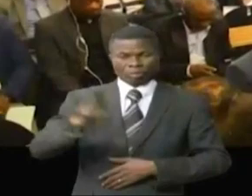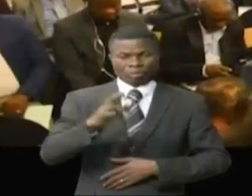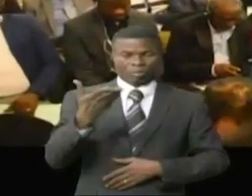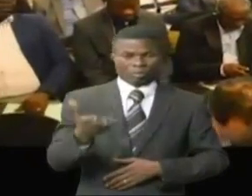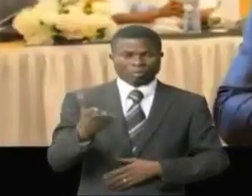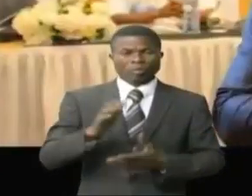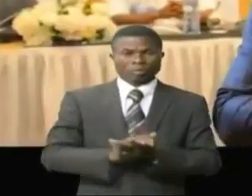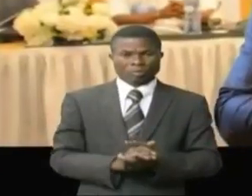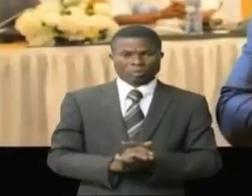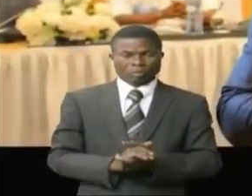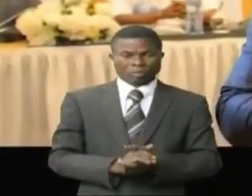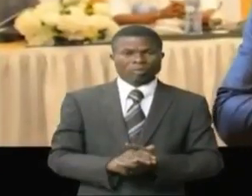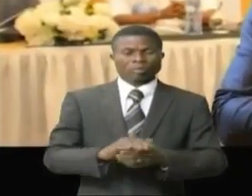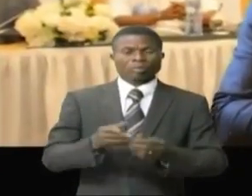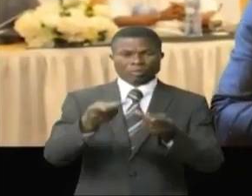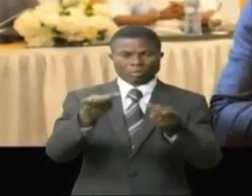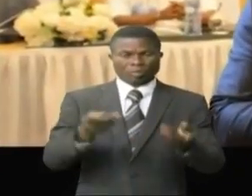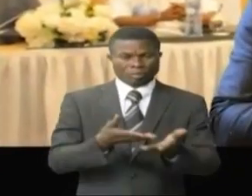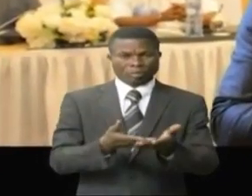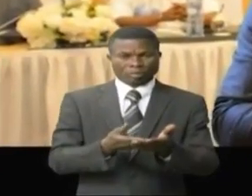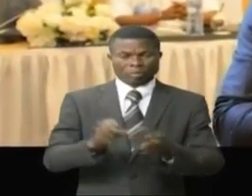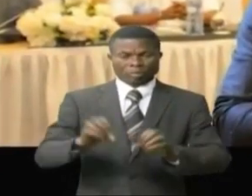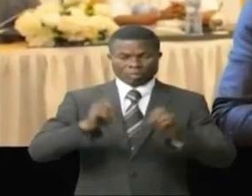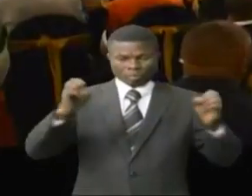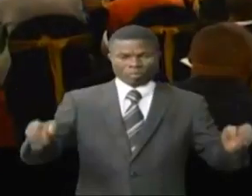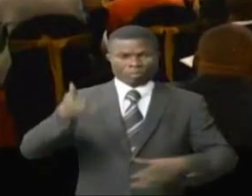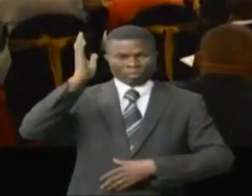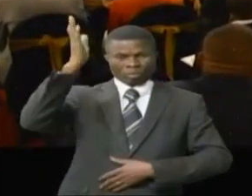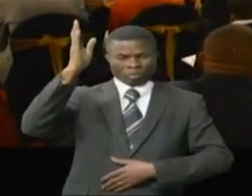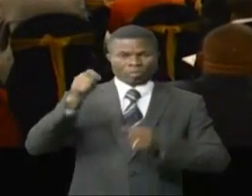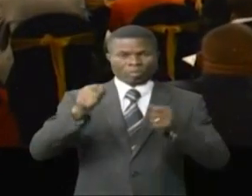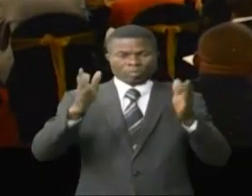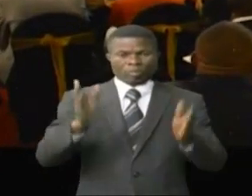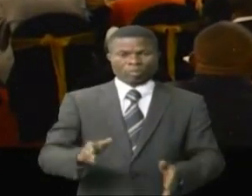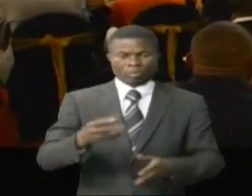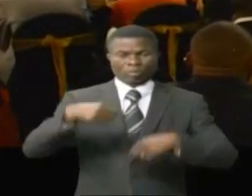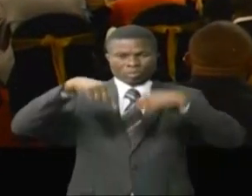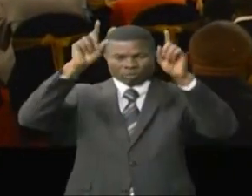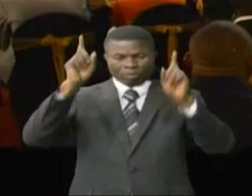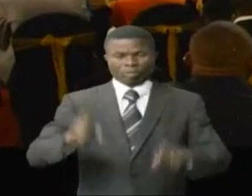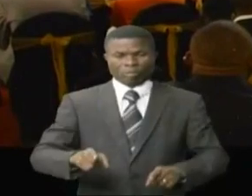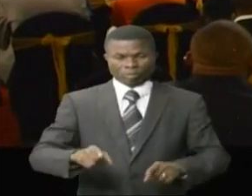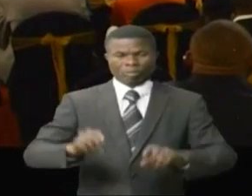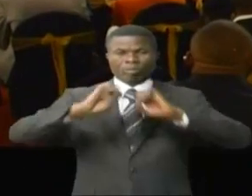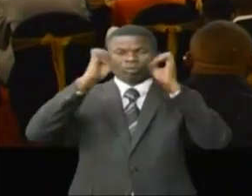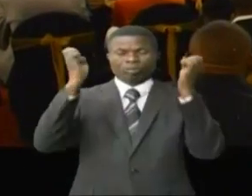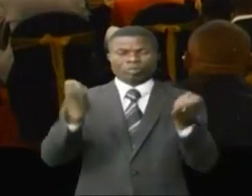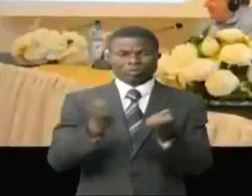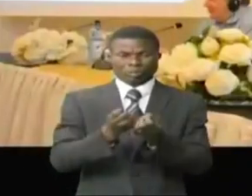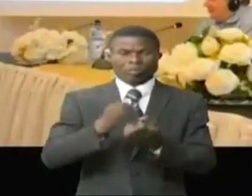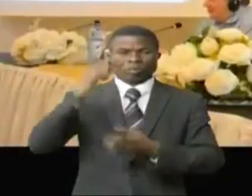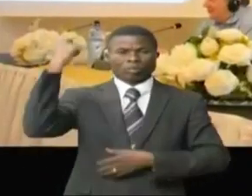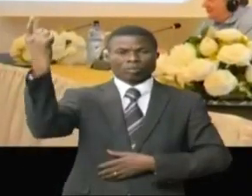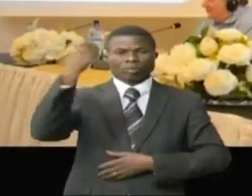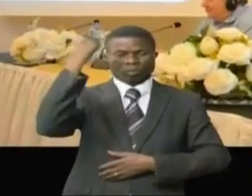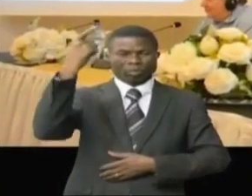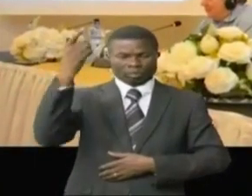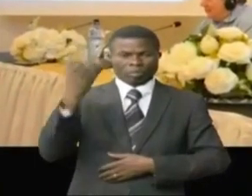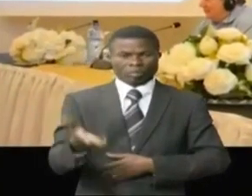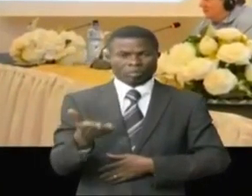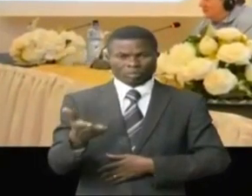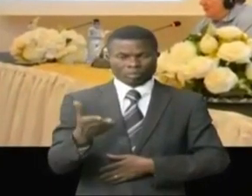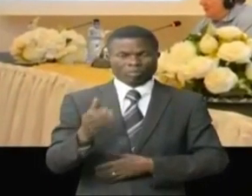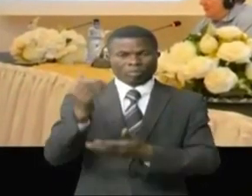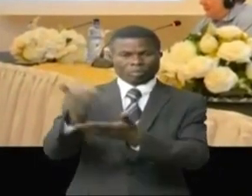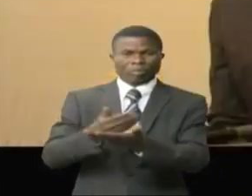Enanga a constitué le point d'orgue de la 50e conférence de presse trimestrielle de la firme aurifère de classe mondiale Kibali Gold Mine, qui